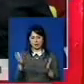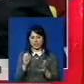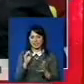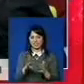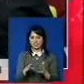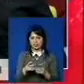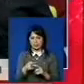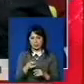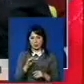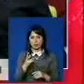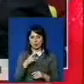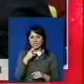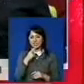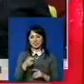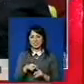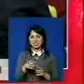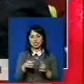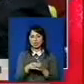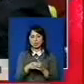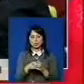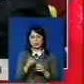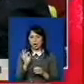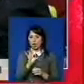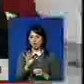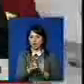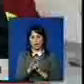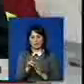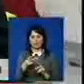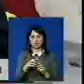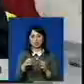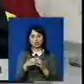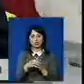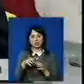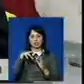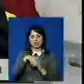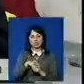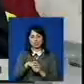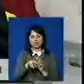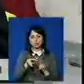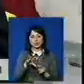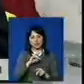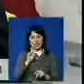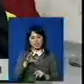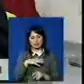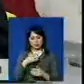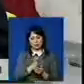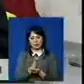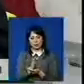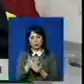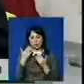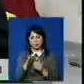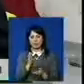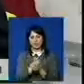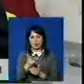მეტი იქნება, მაგრამ უნდა ითქვას რომ ეს ჯგუფი ნოლიდან არიწყებს. სწორედ ეს ჯგუფი შინზრუნვით იყო დაკავებული ერთი წლის მანძილზე და მათ უკვე